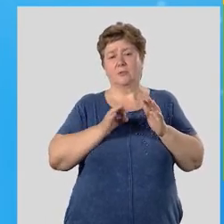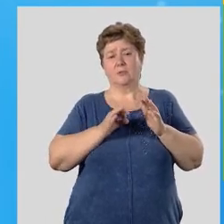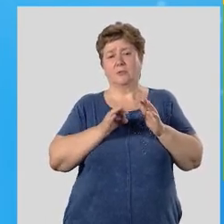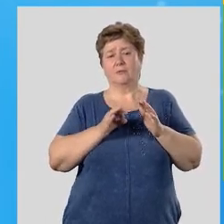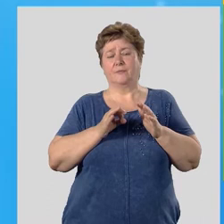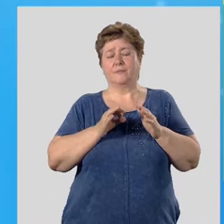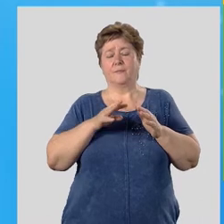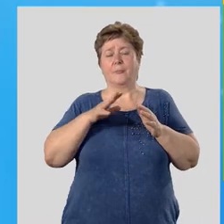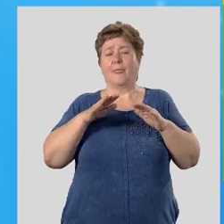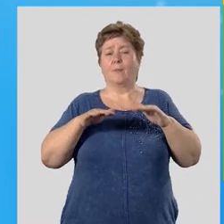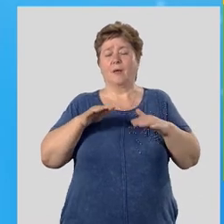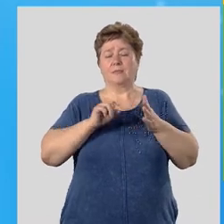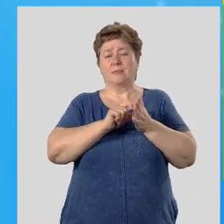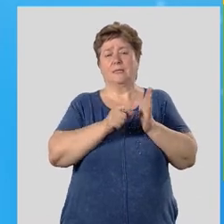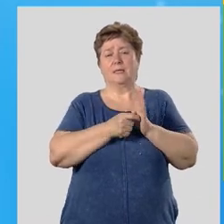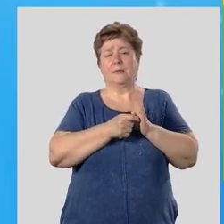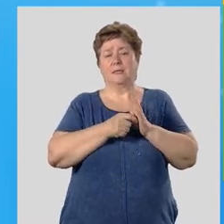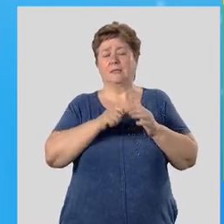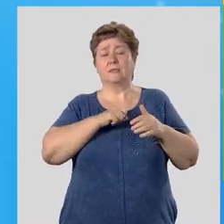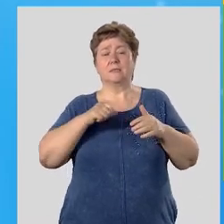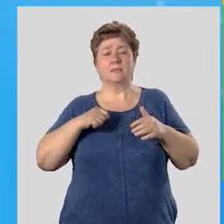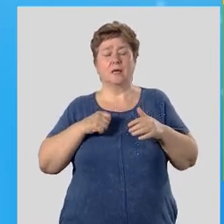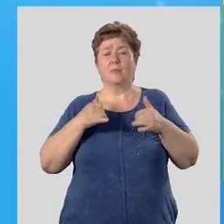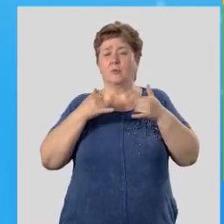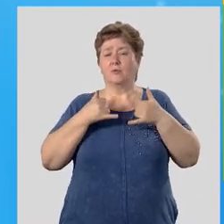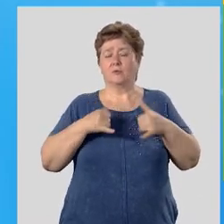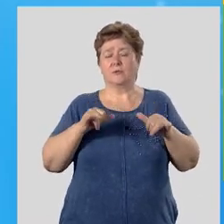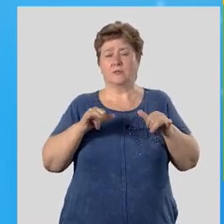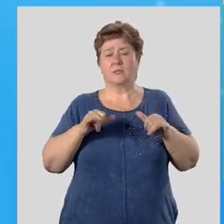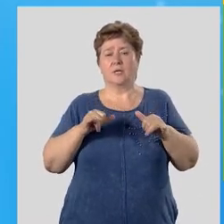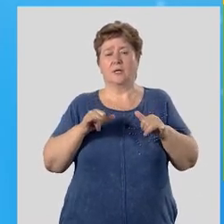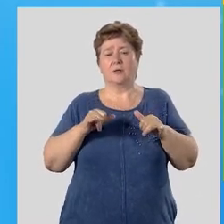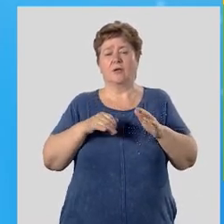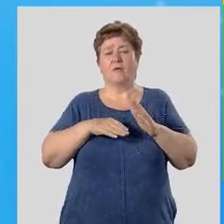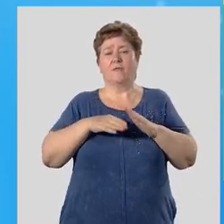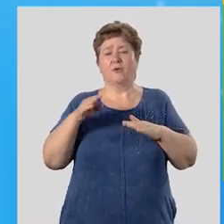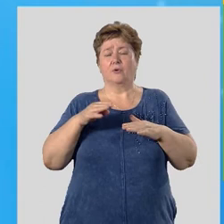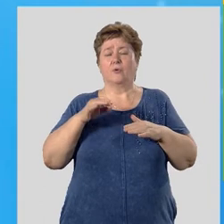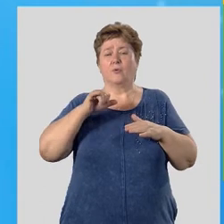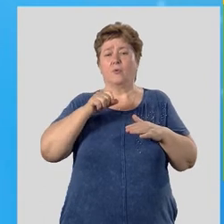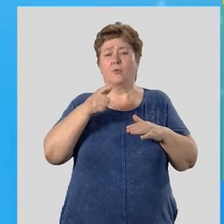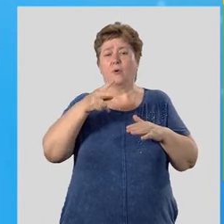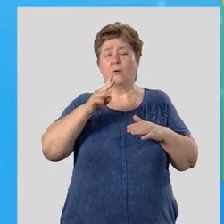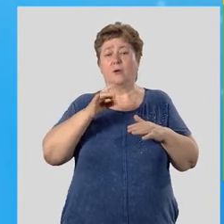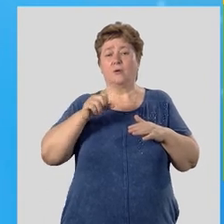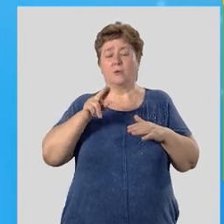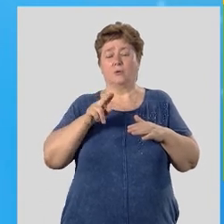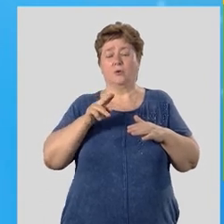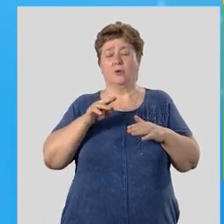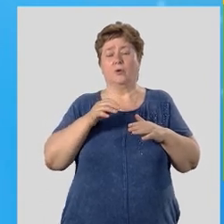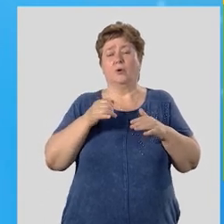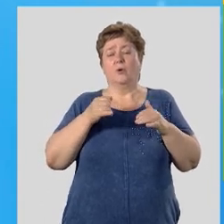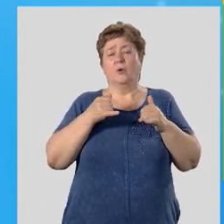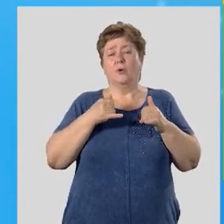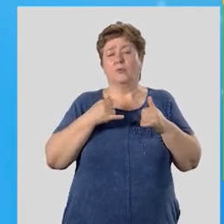98% массы клетки. Самый универсальный из них – это углерод.